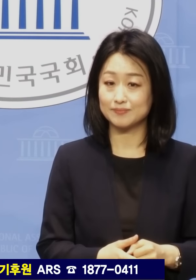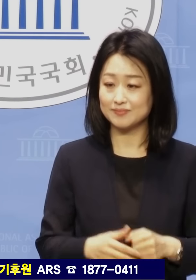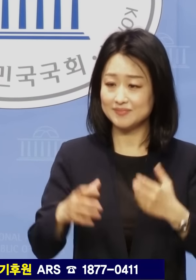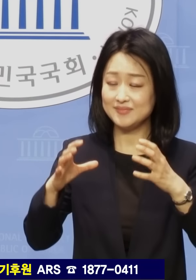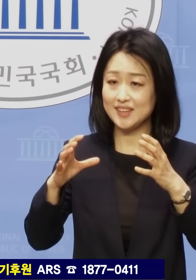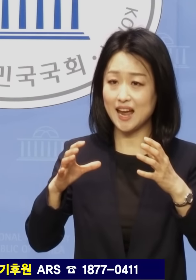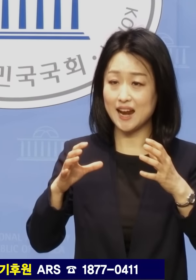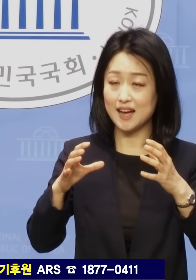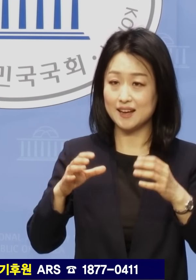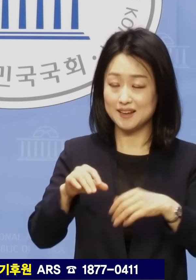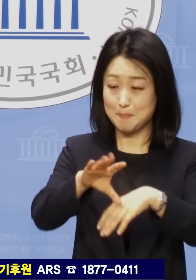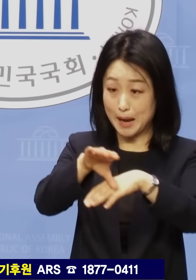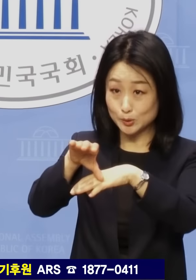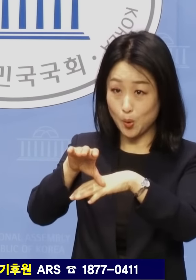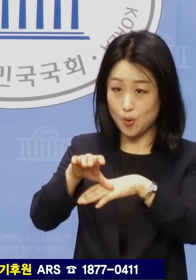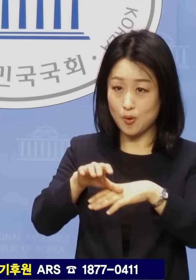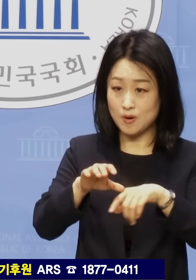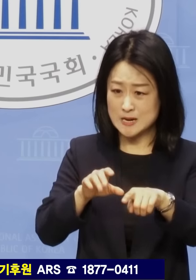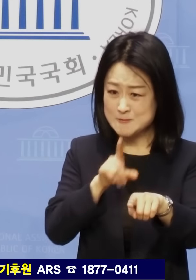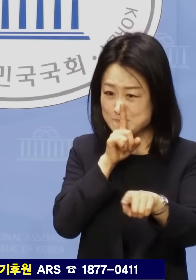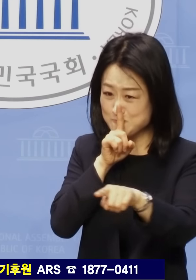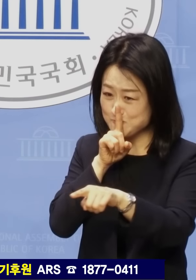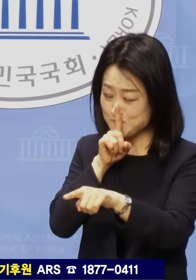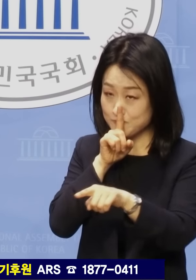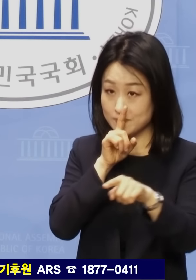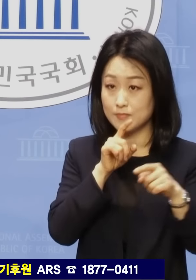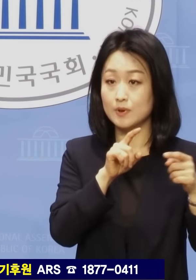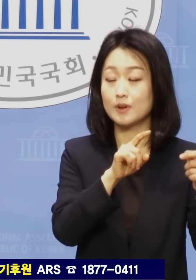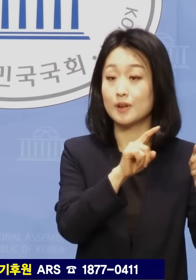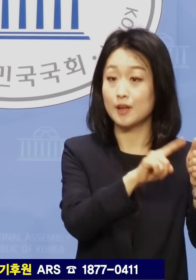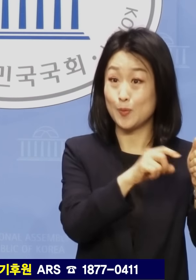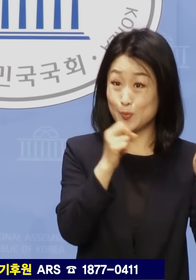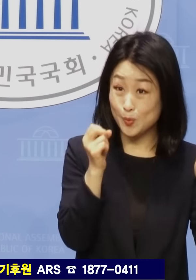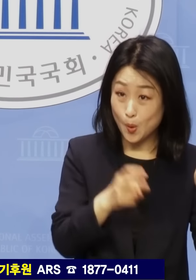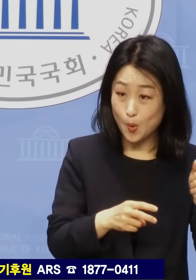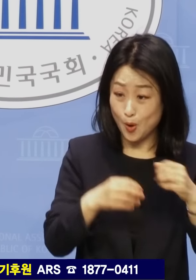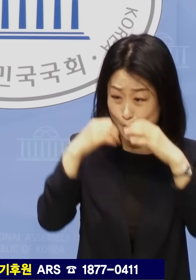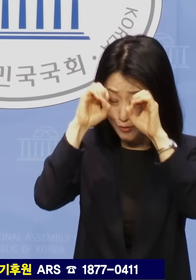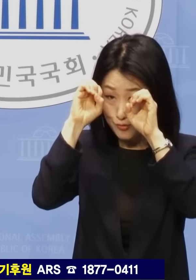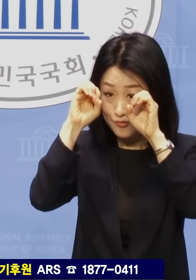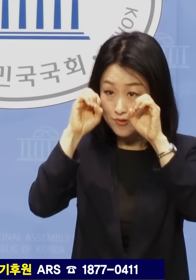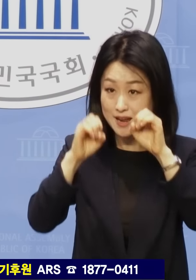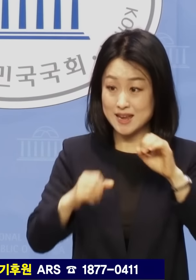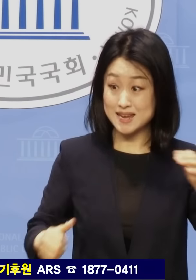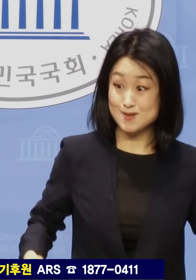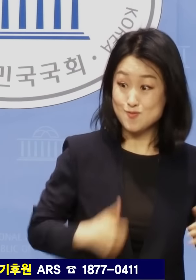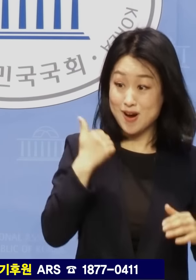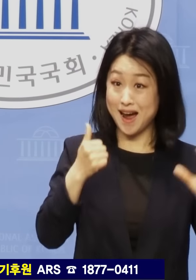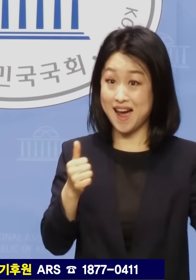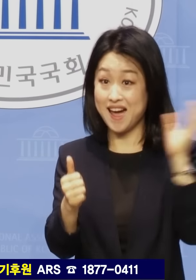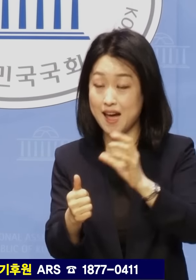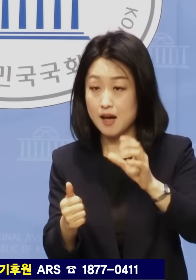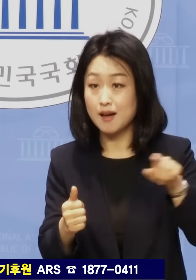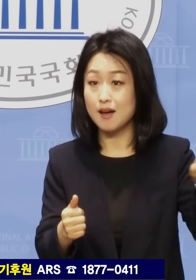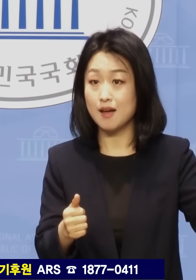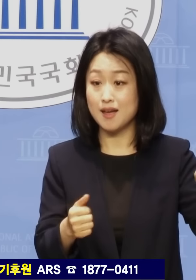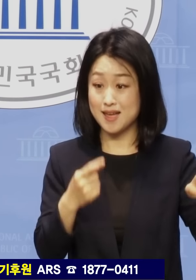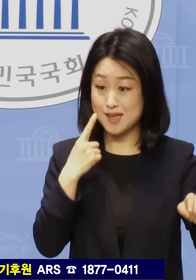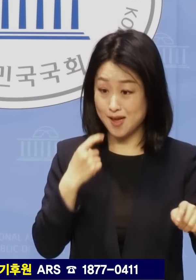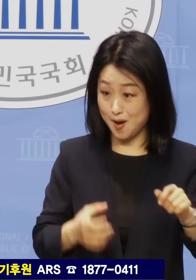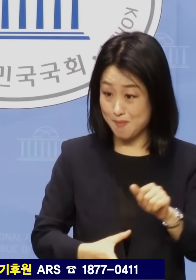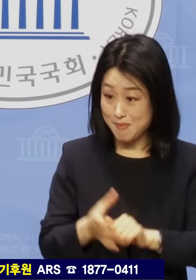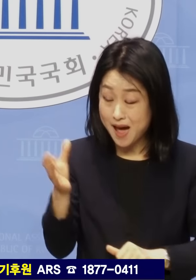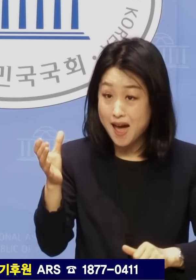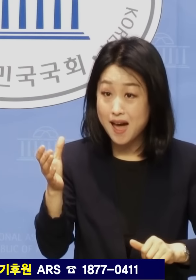나라망신 시키는 것으로 부족합니까 우리나라 언론처럼 외국 기업에도 유약을